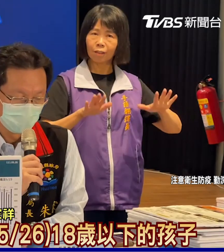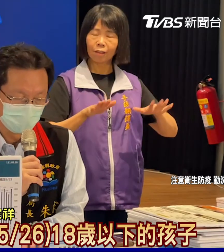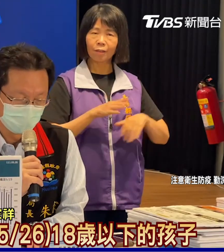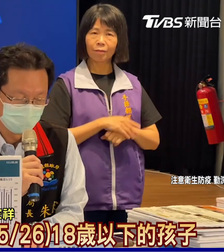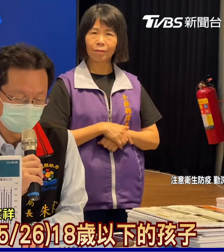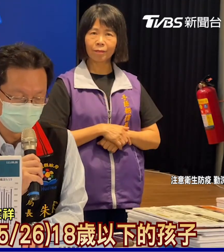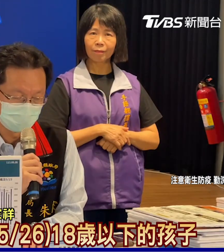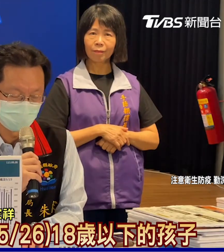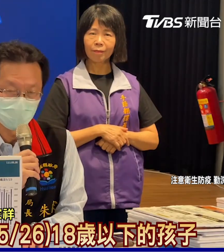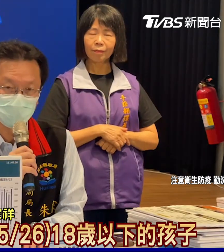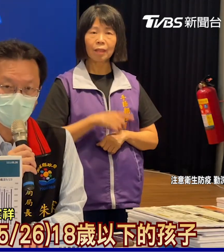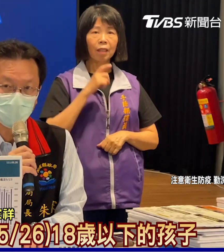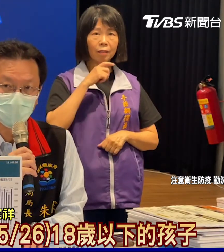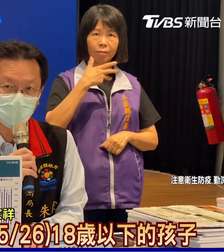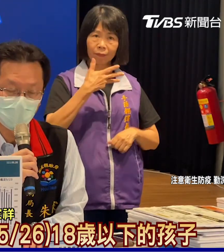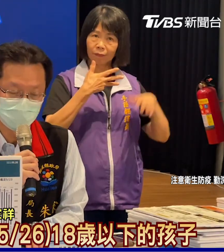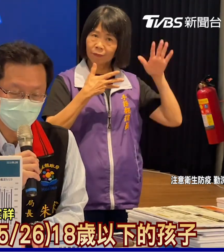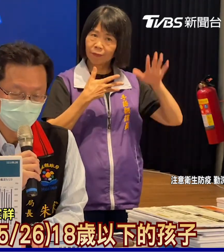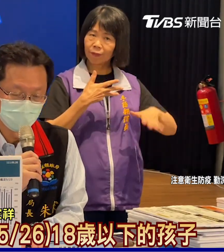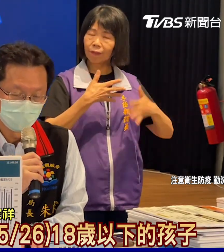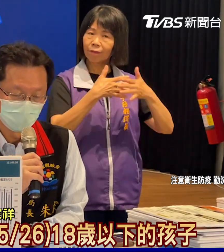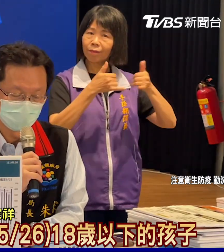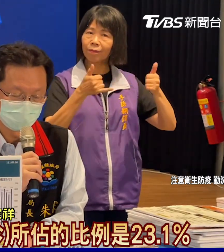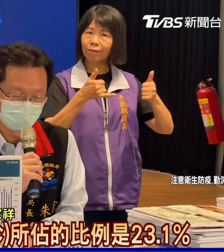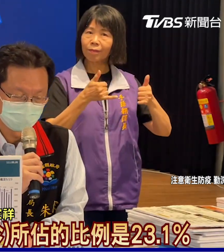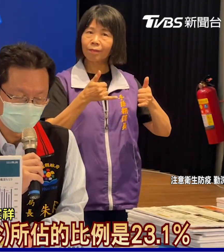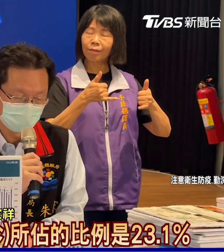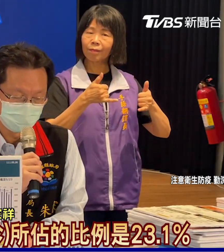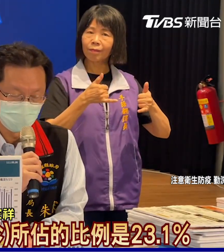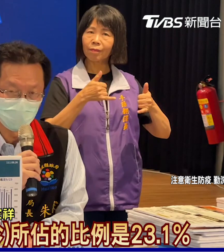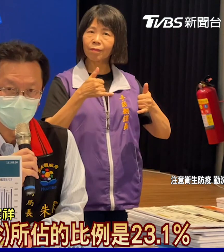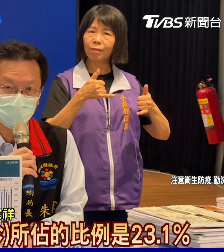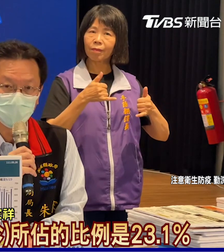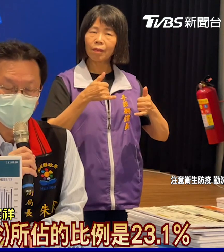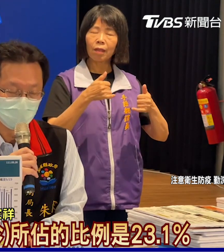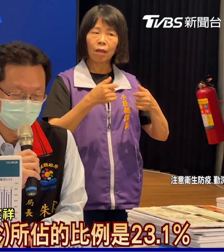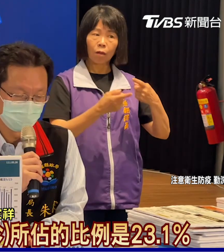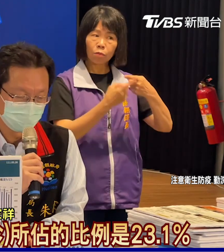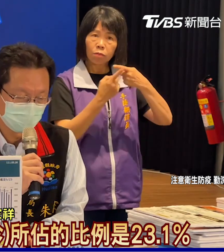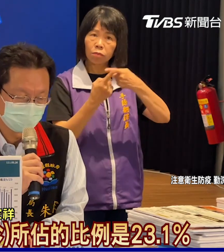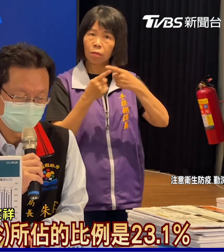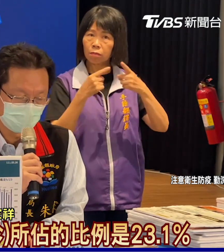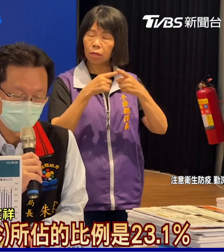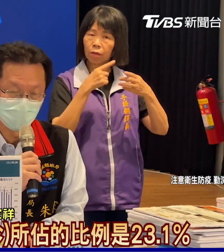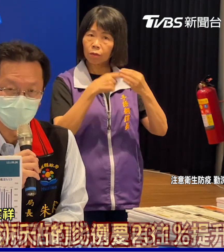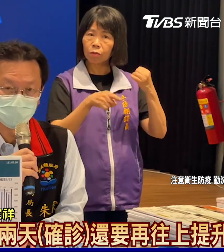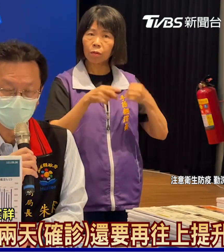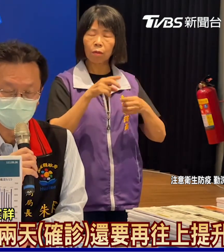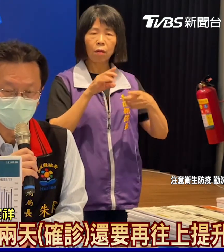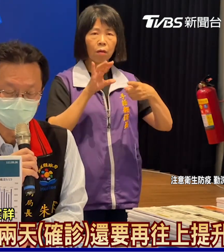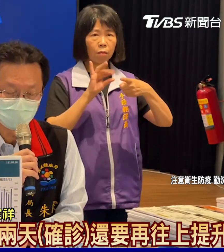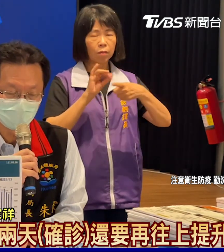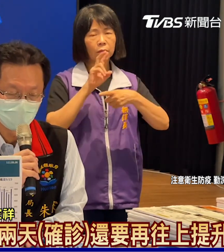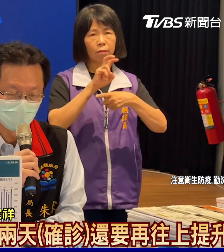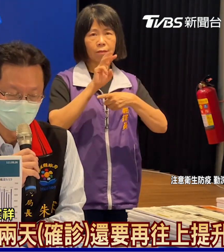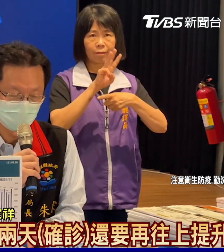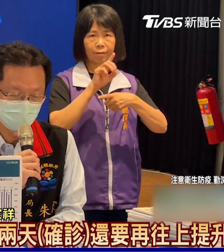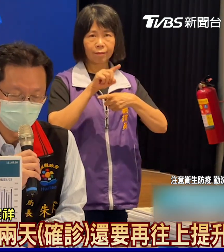今天啊，我们18岁以下的孩子啊所占的比例啊是